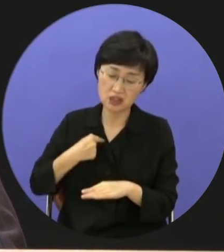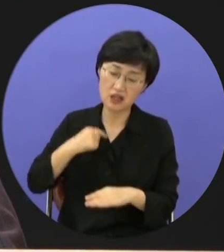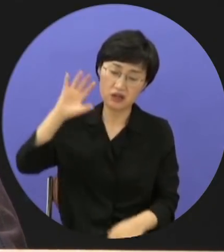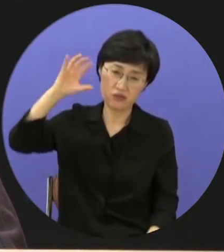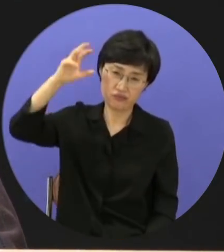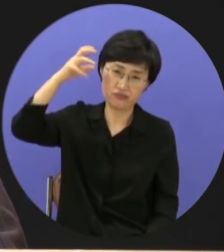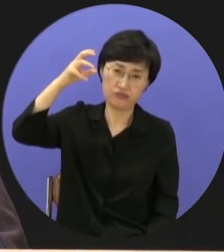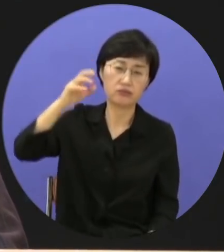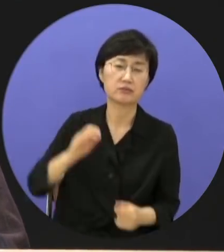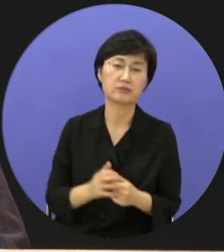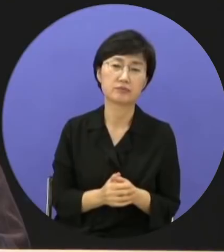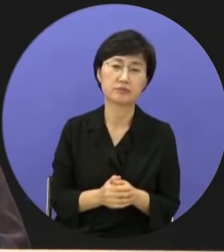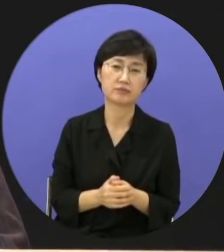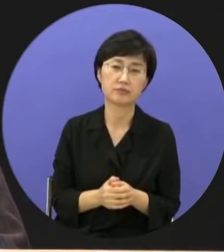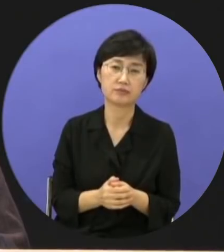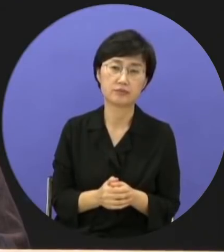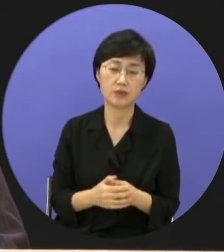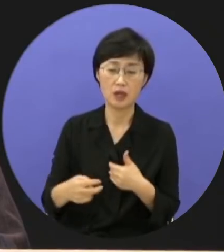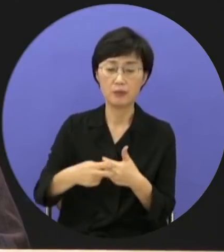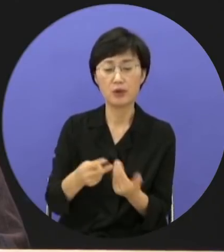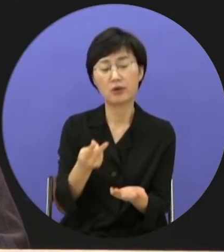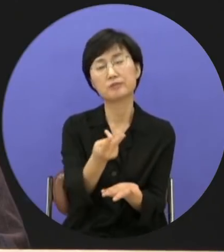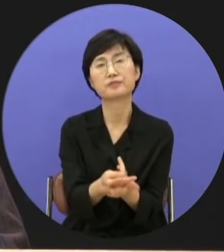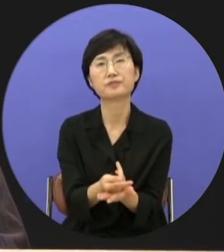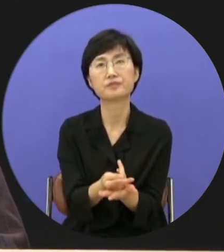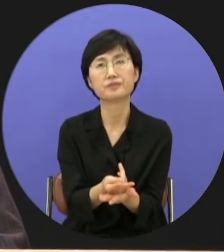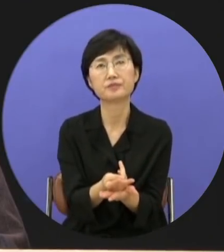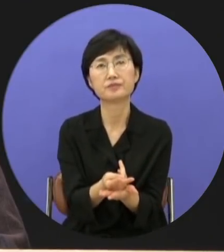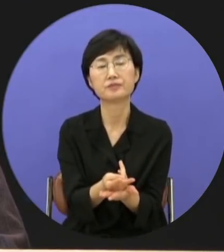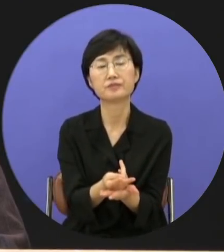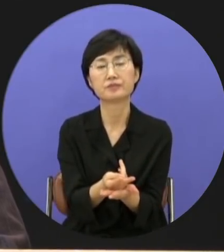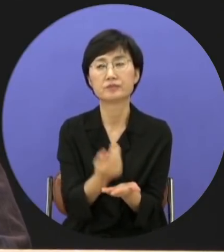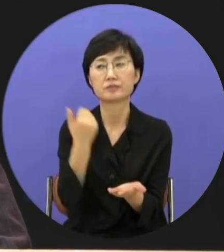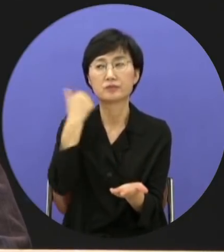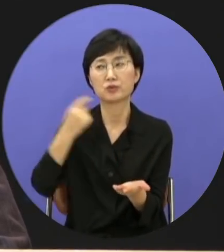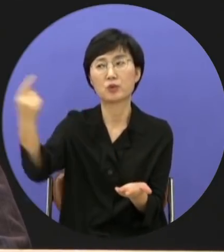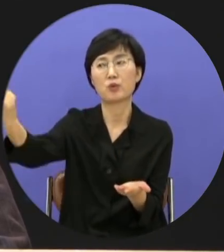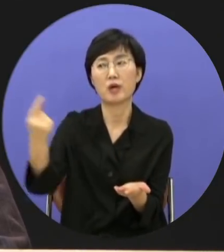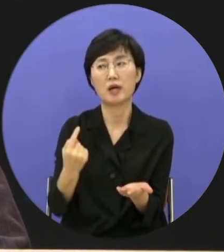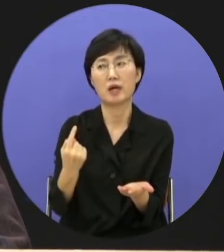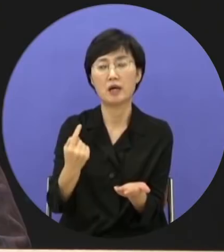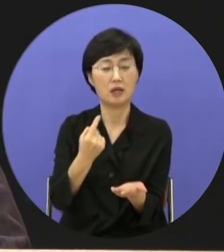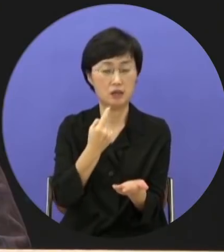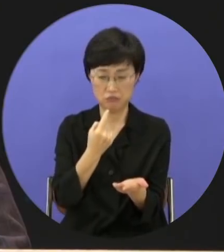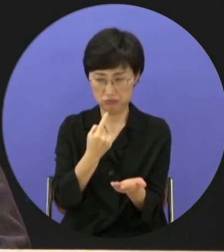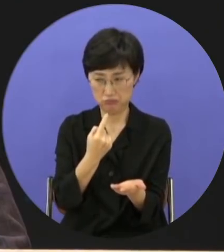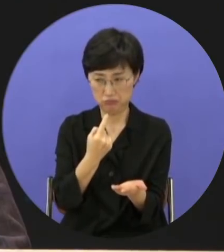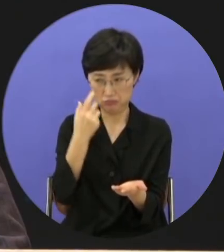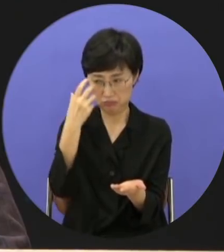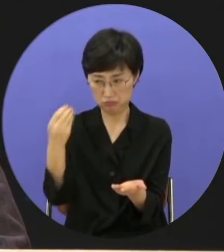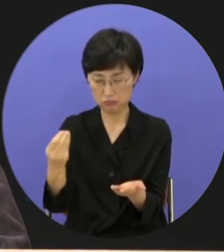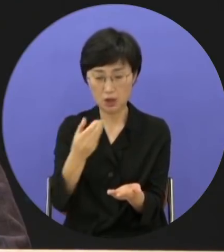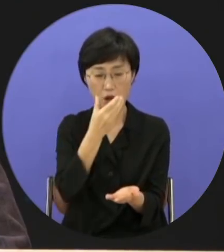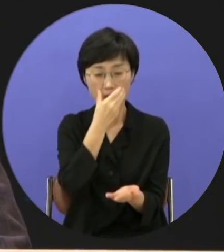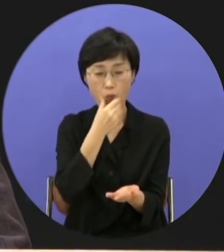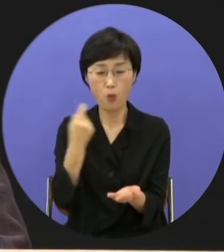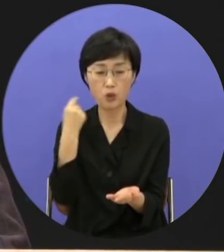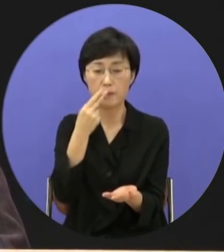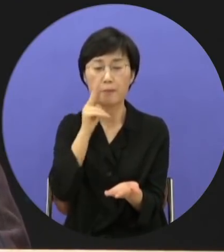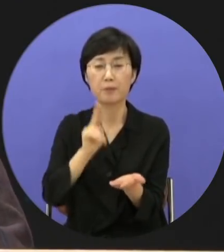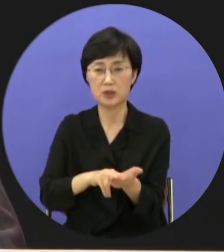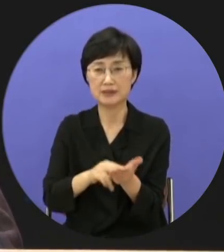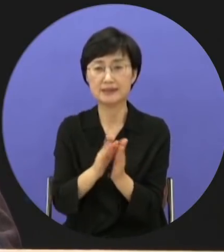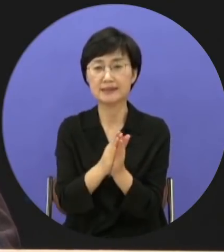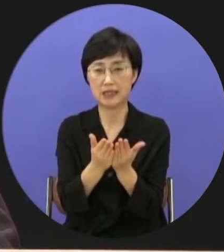20s he lost his mind. 병원에 누워 있는데 어떤 사람이 복음 편지 책을 하나 주더래. He was hospitalized, and somebody came